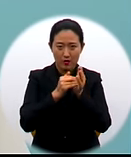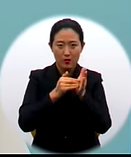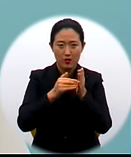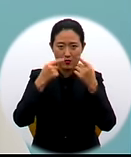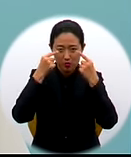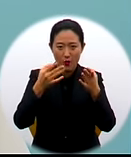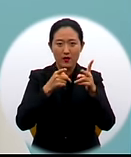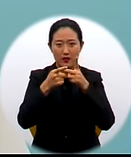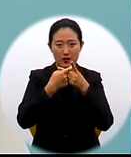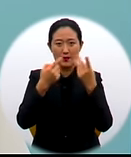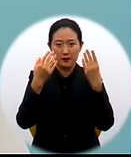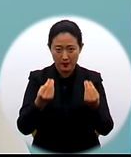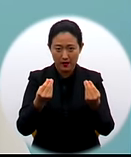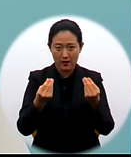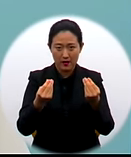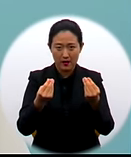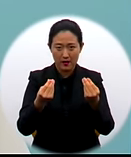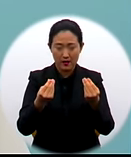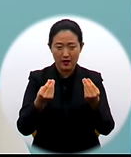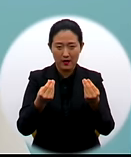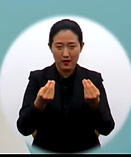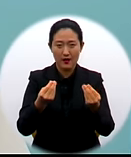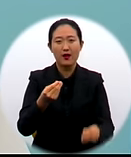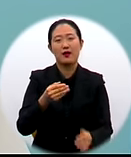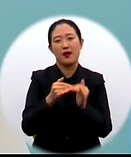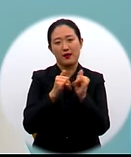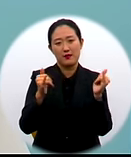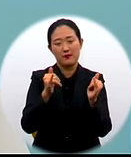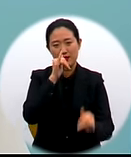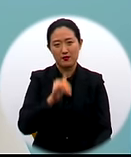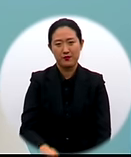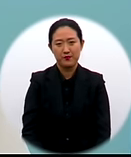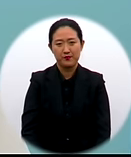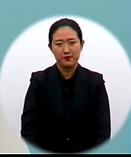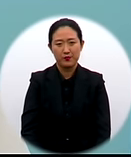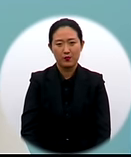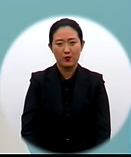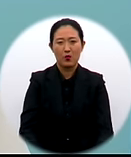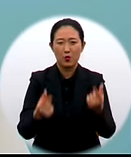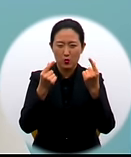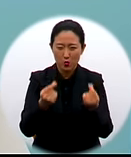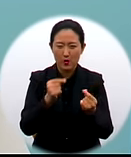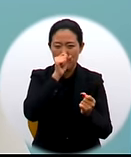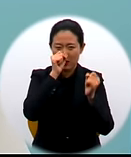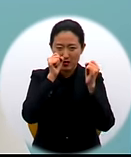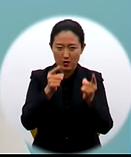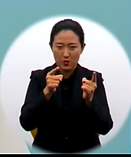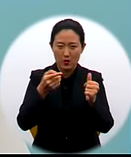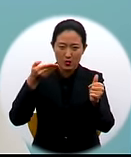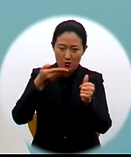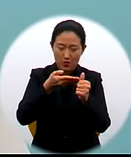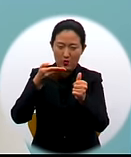이렇게 똑같은 동기부여를 받는 과정에서도 개인의 성향에 따라서 동기부여가 일어나는, 실행력이